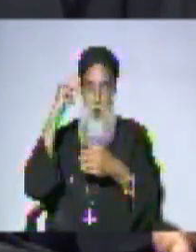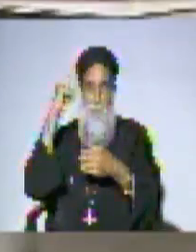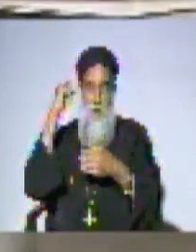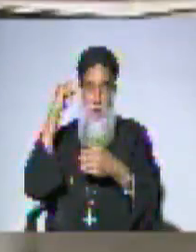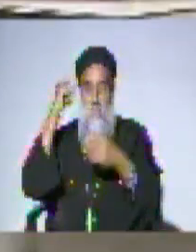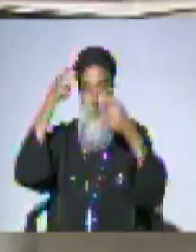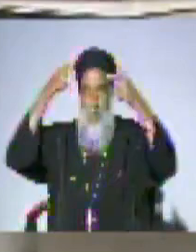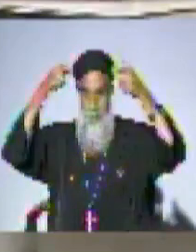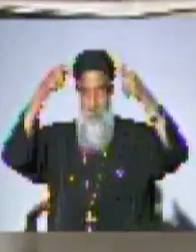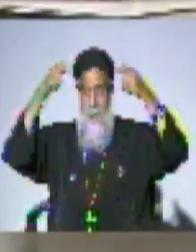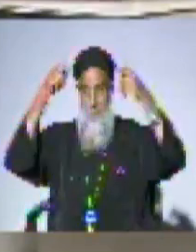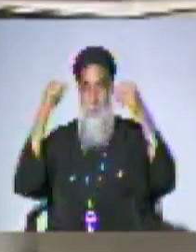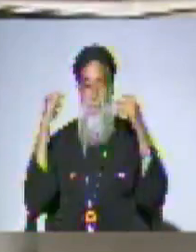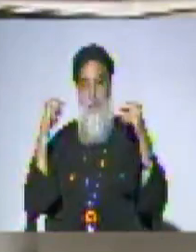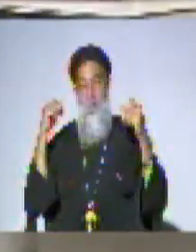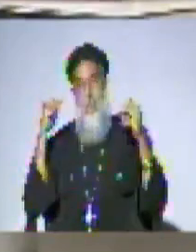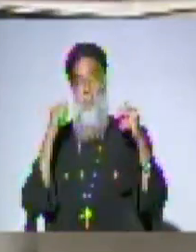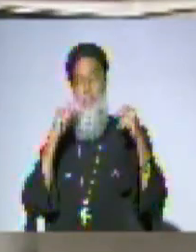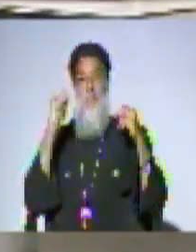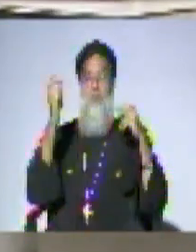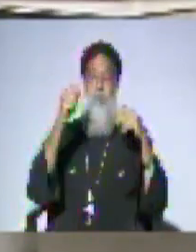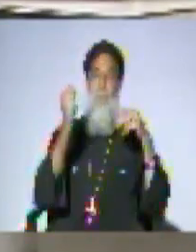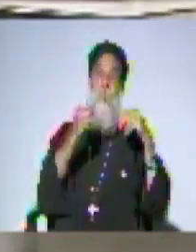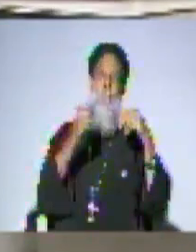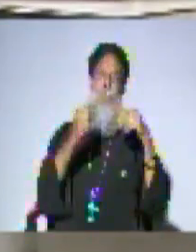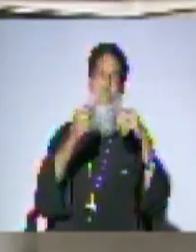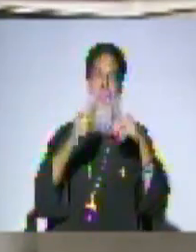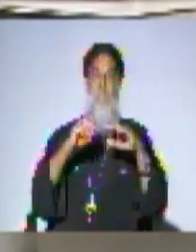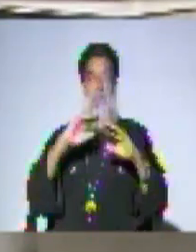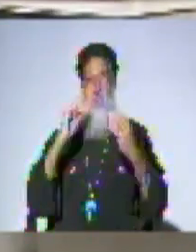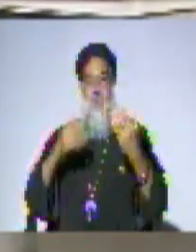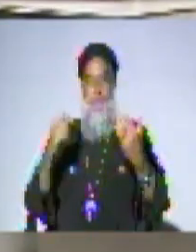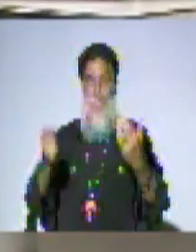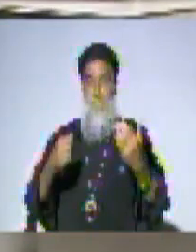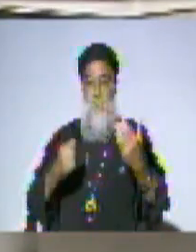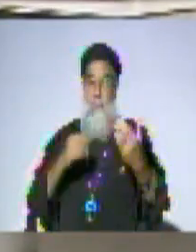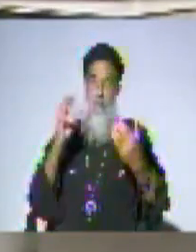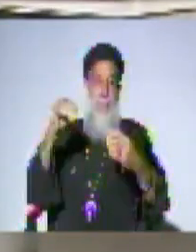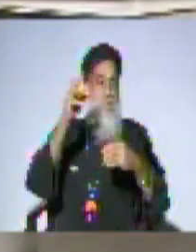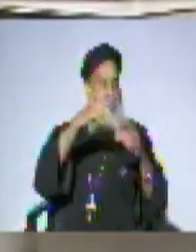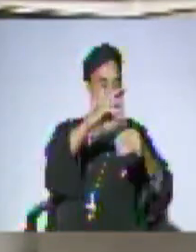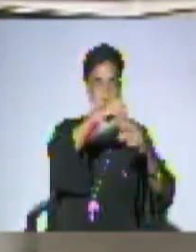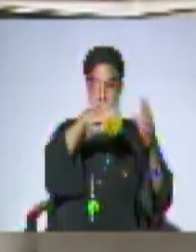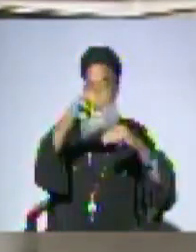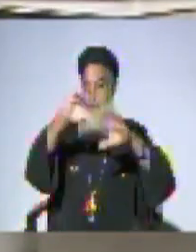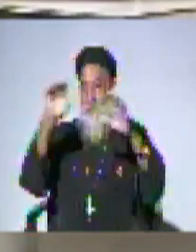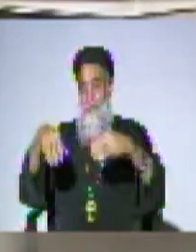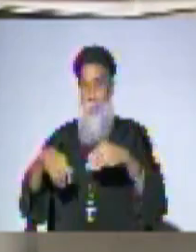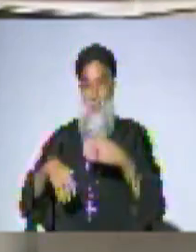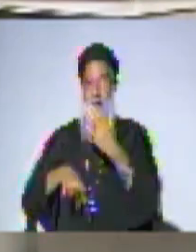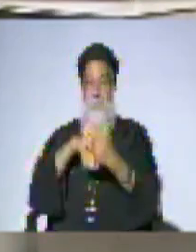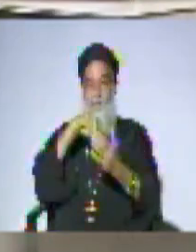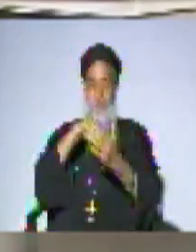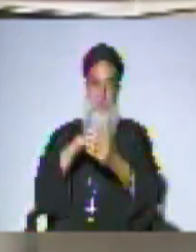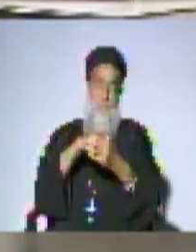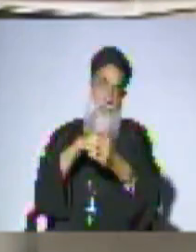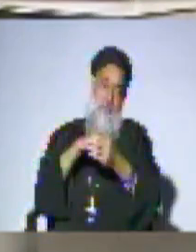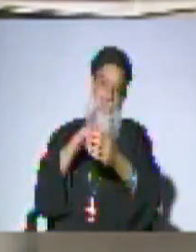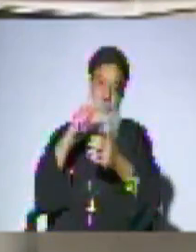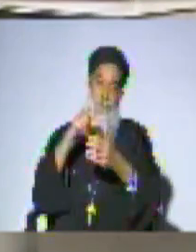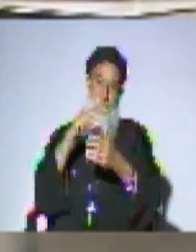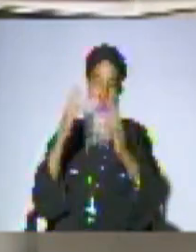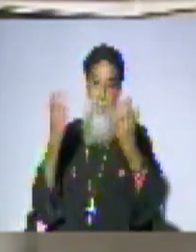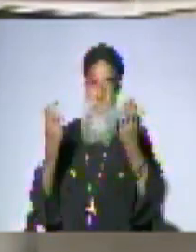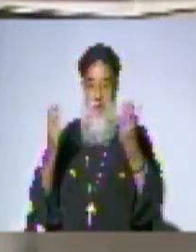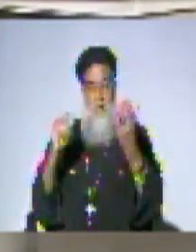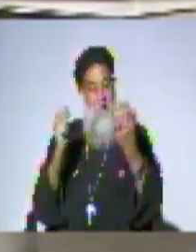أيوة. يعني هو الكتابة هو تحصيل حاصل، يعني مش ما بدأش